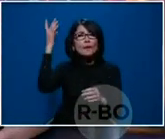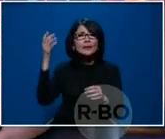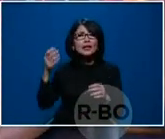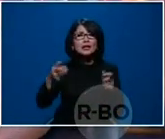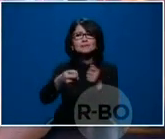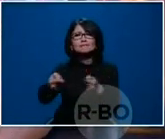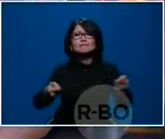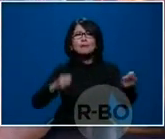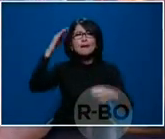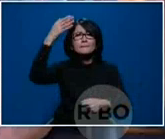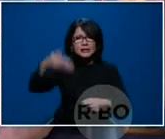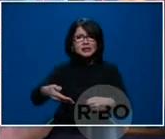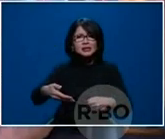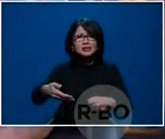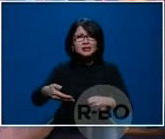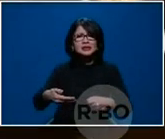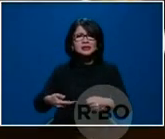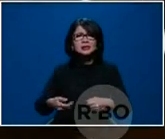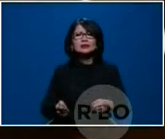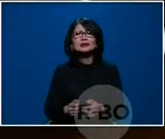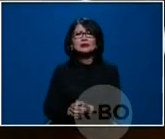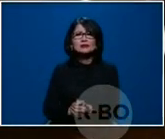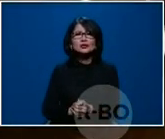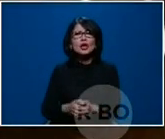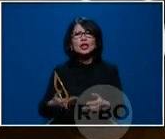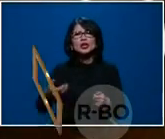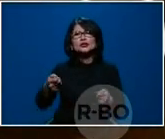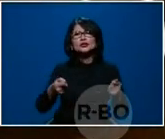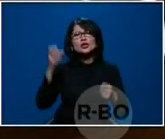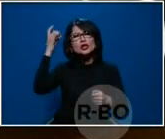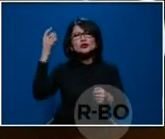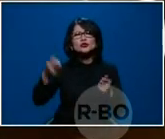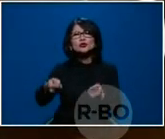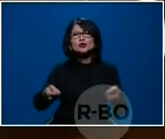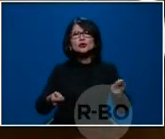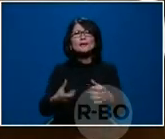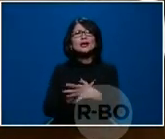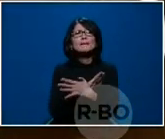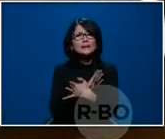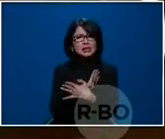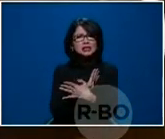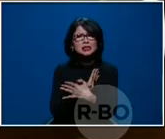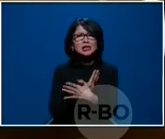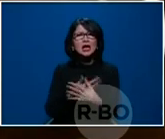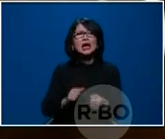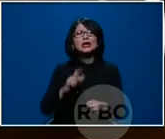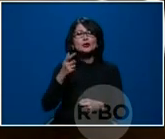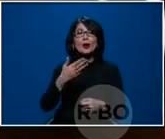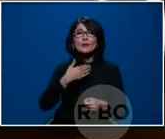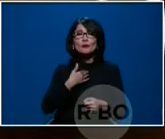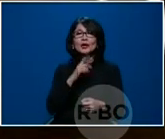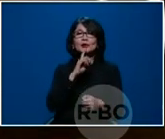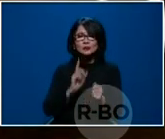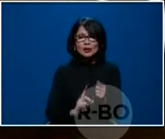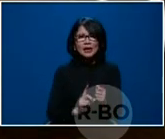Trans Jakarta mengambil alih semua tetapi sopir yang kerja di bawah Trans Jakarta walaupun tetap Milik Swasta kami